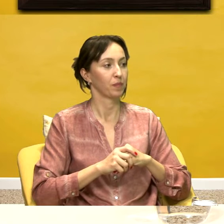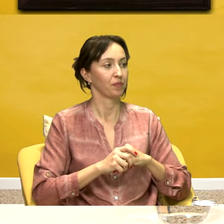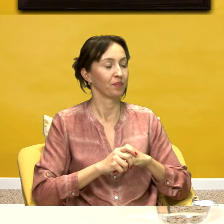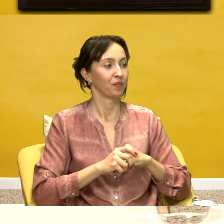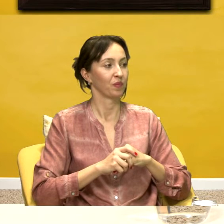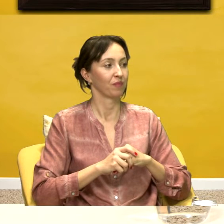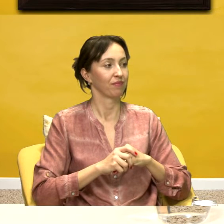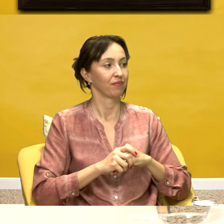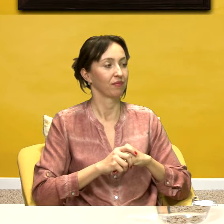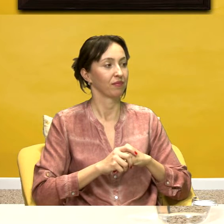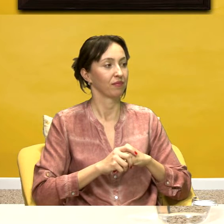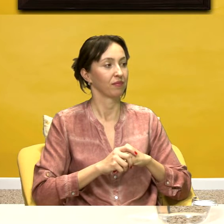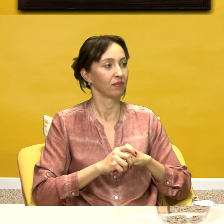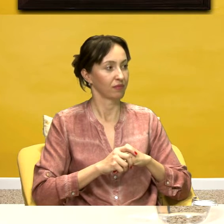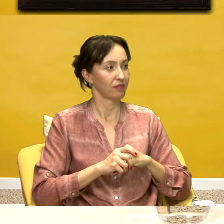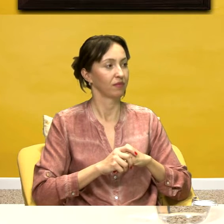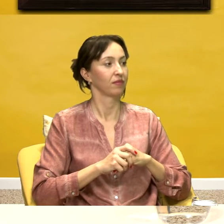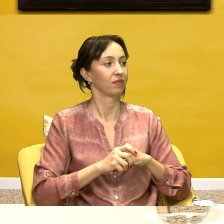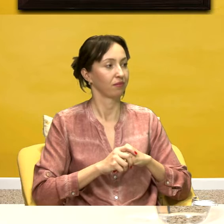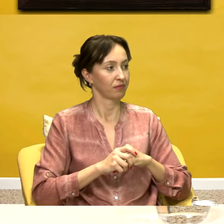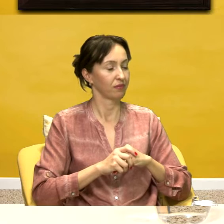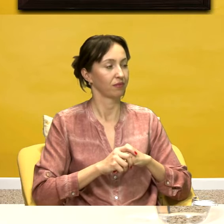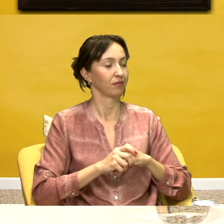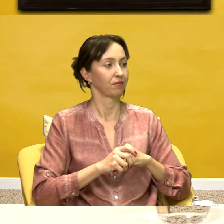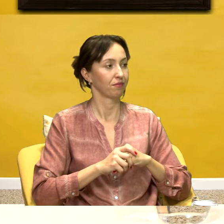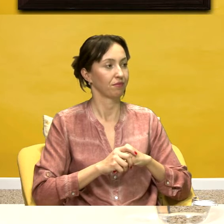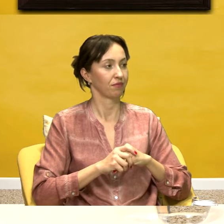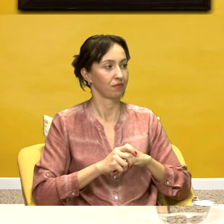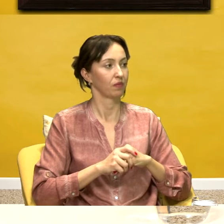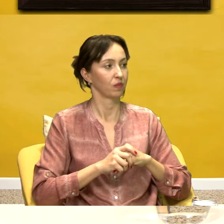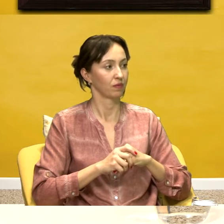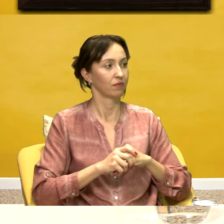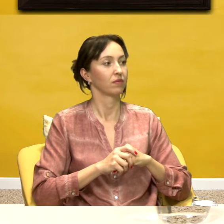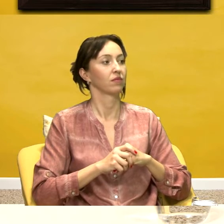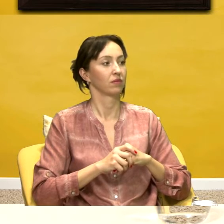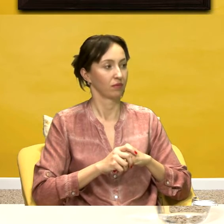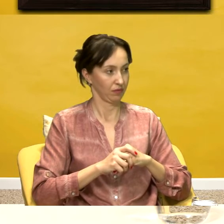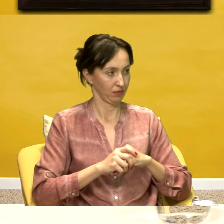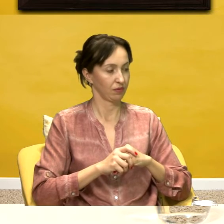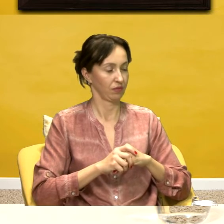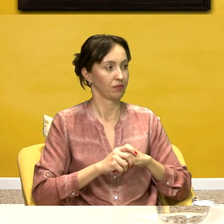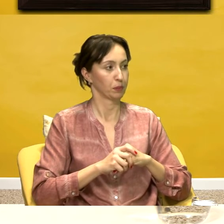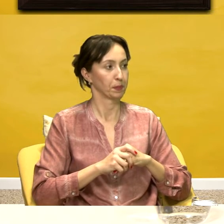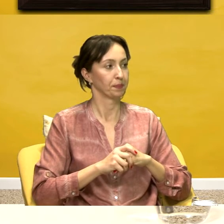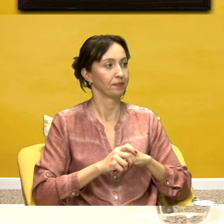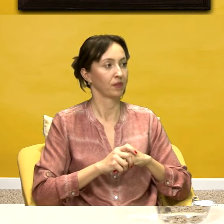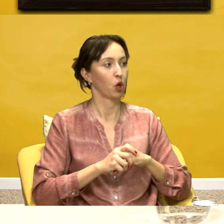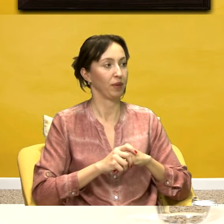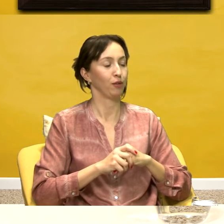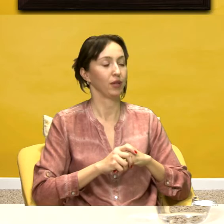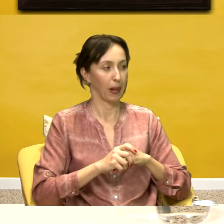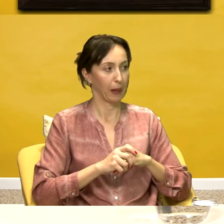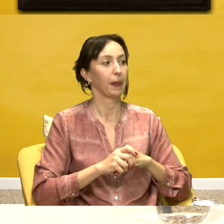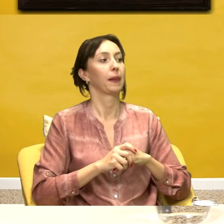născut. Acum suntem mame, da, și știm ce înseamnă să nu dormi noaptea din cauza